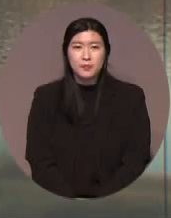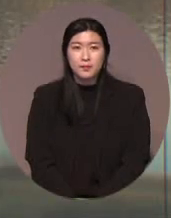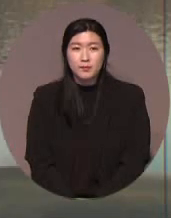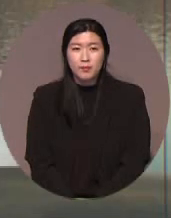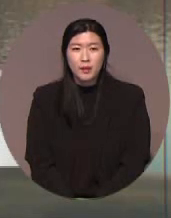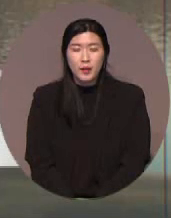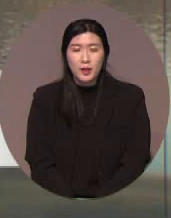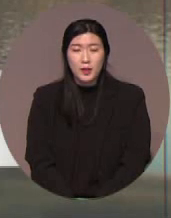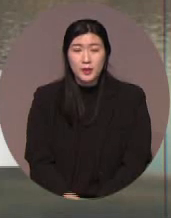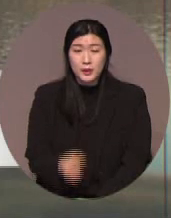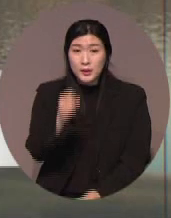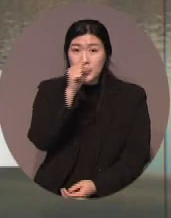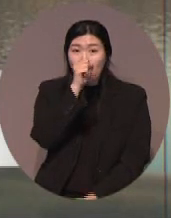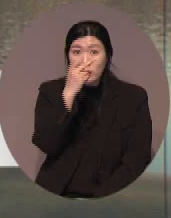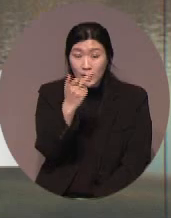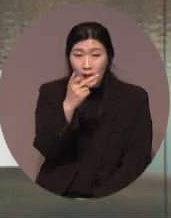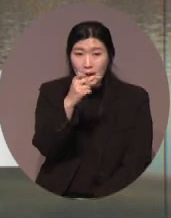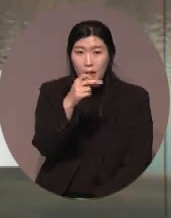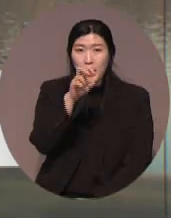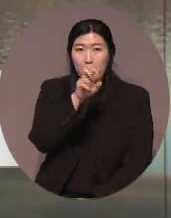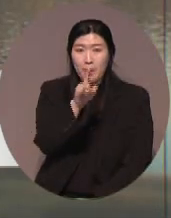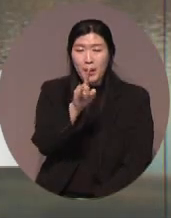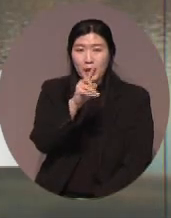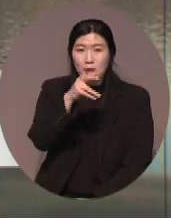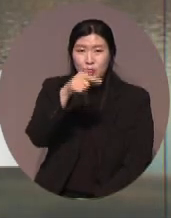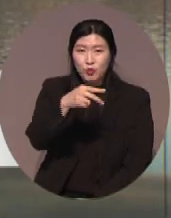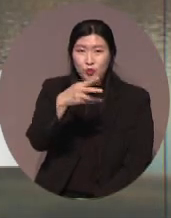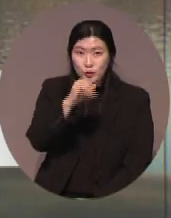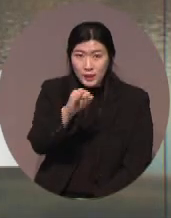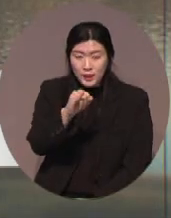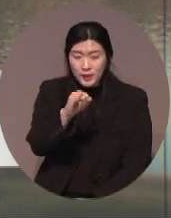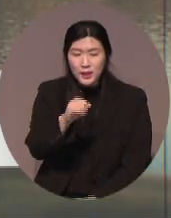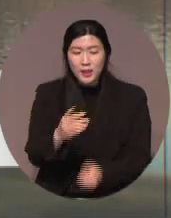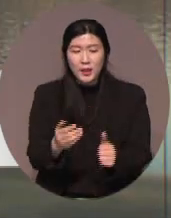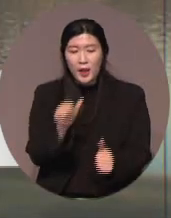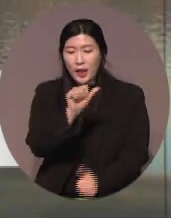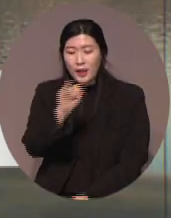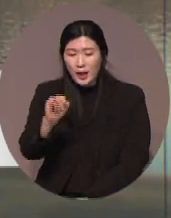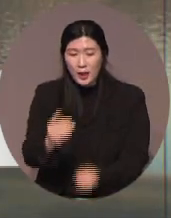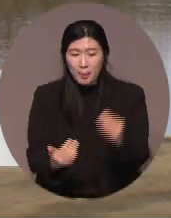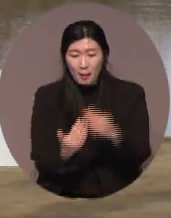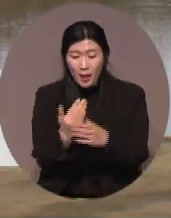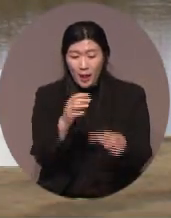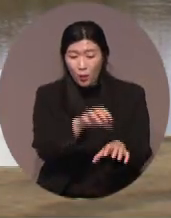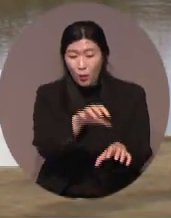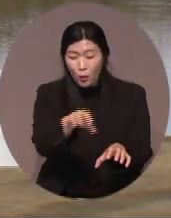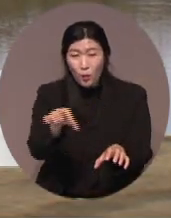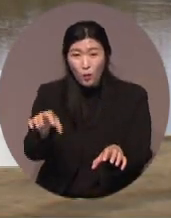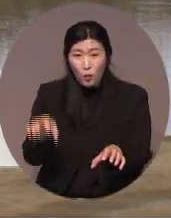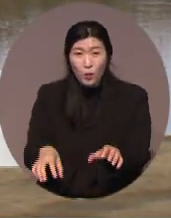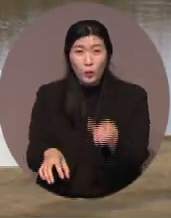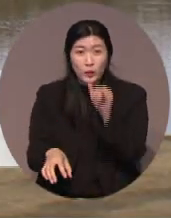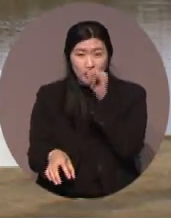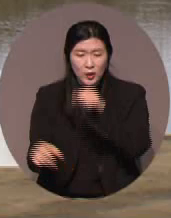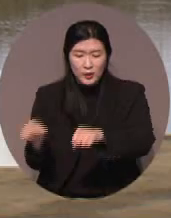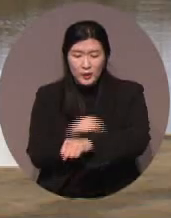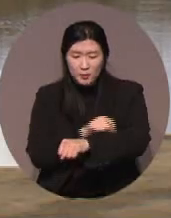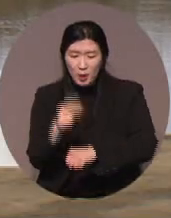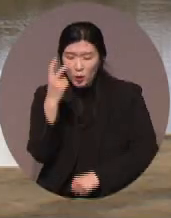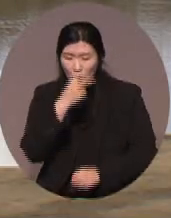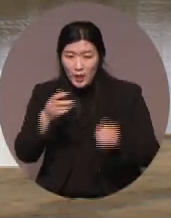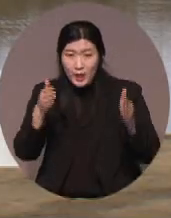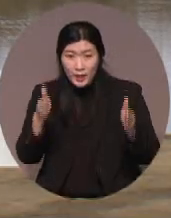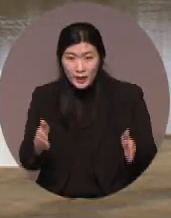반격당국의 서산에 매출이 농장을 비롯해 최근 고병원성 조류 인플루엔자가 있다라 발생하면서 특별